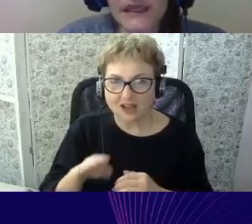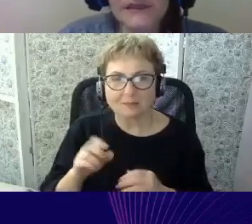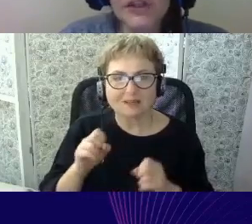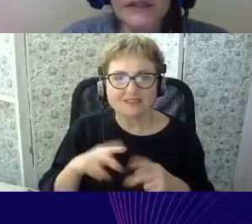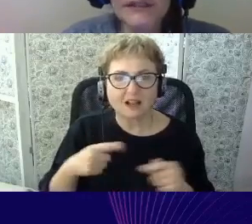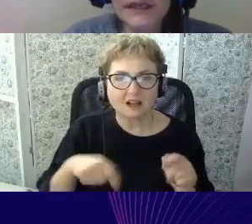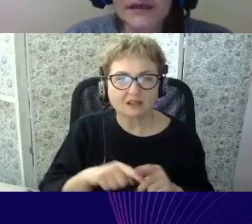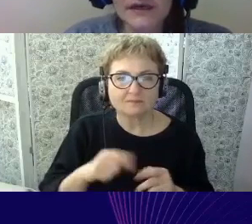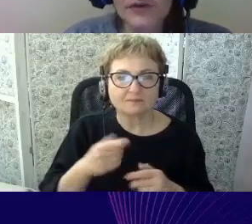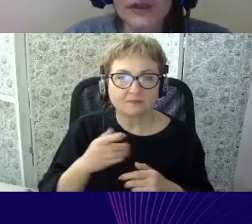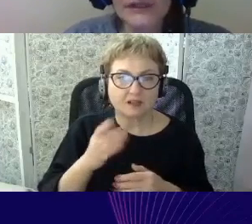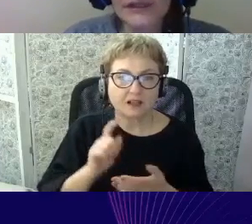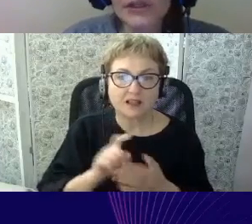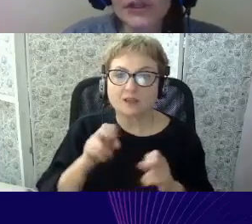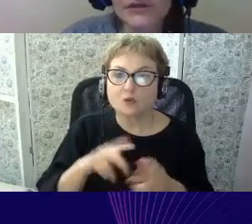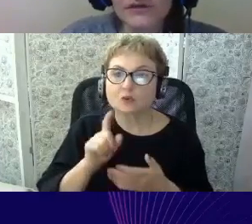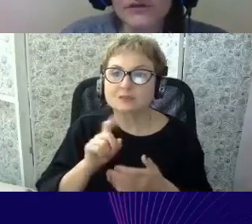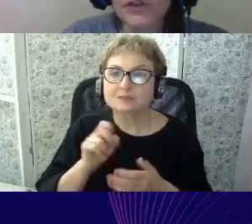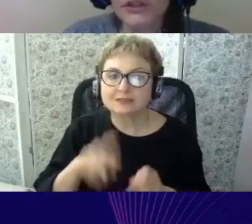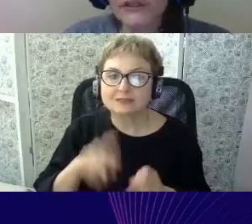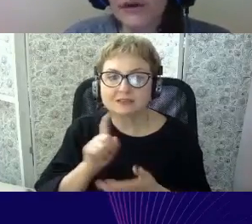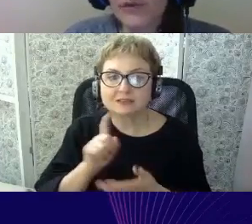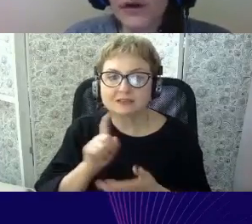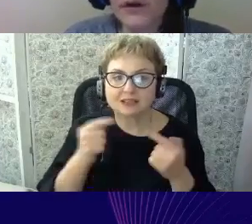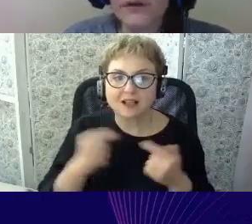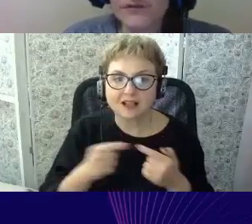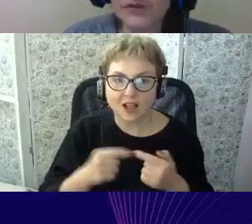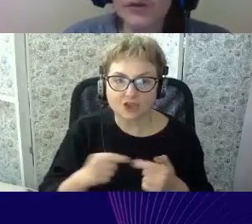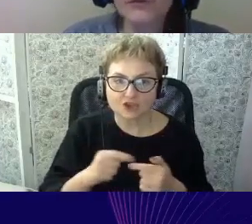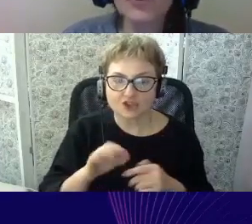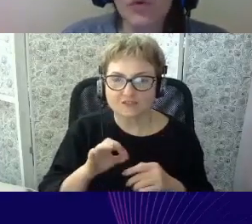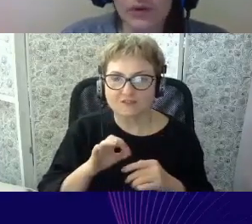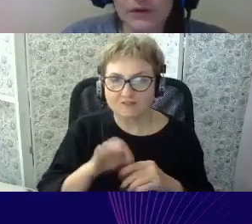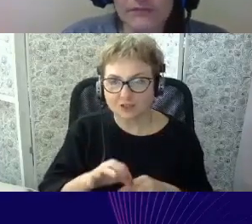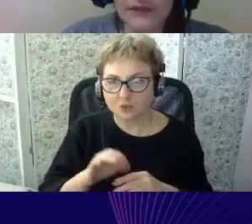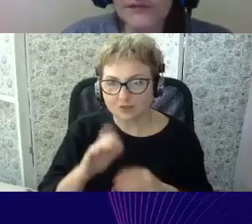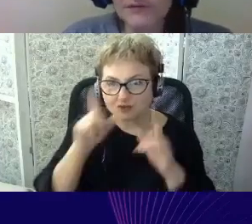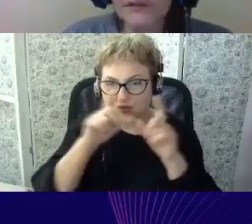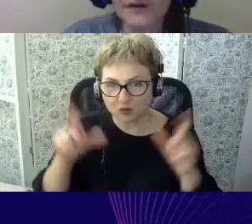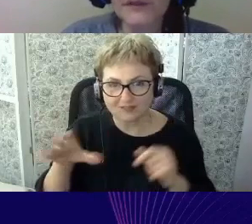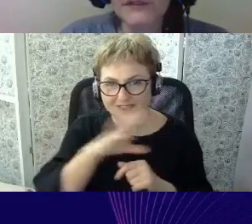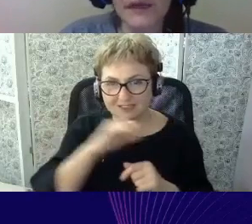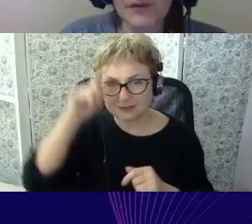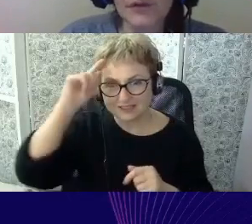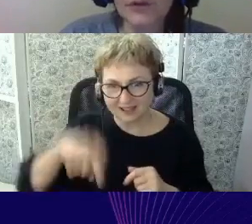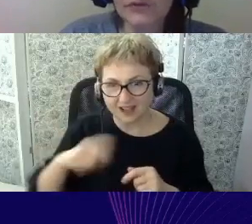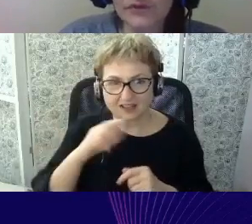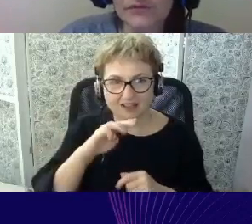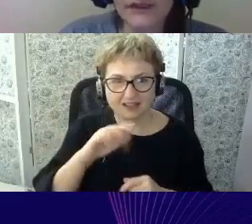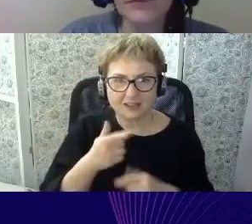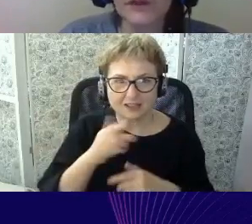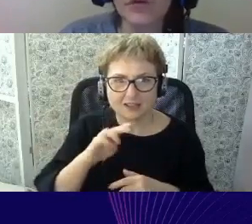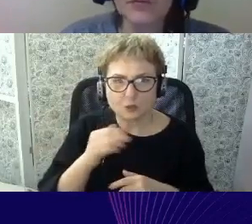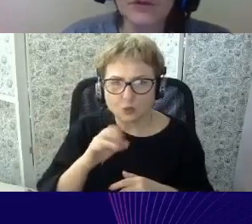организаций должностей, которые аналогичны должностям, введенным в школах. И все мы с вами их знаем. Это